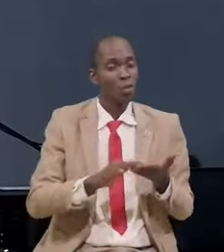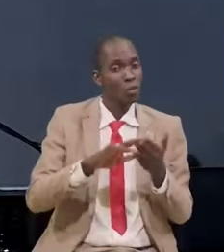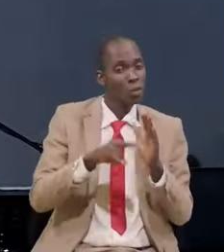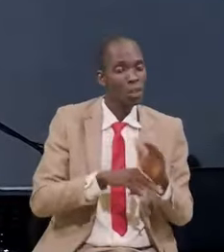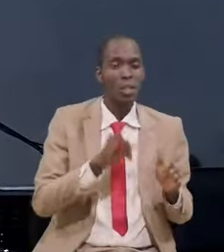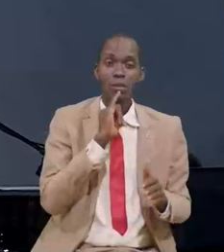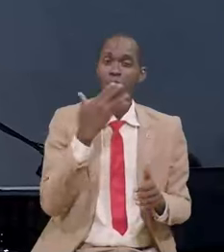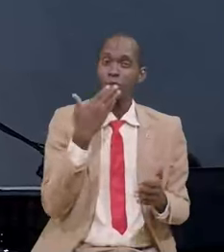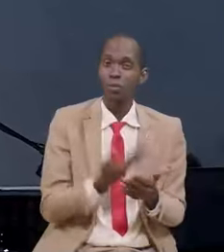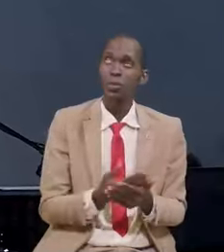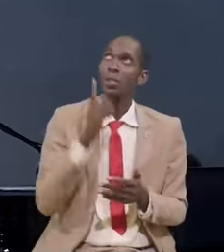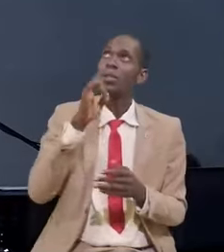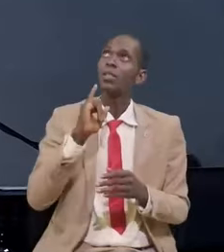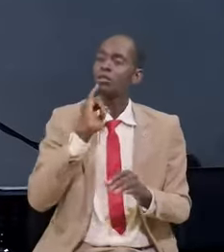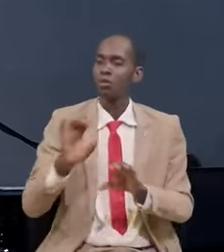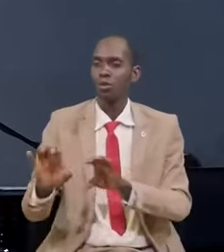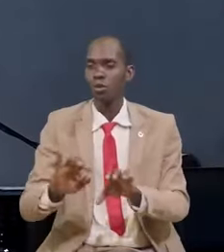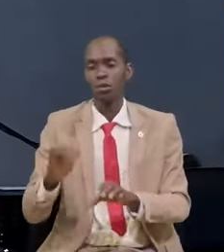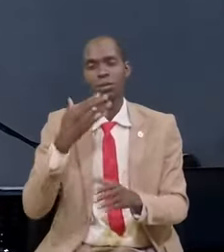Le pardon est bon, il fait du bien.